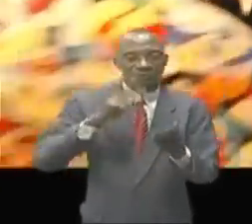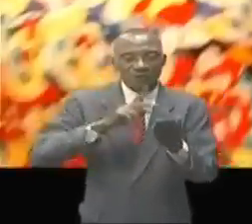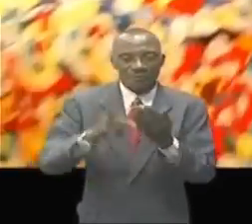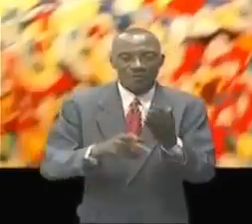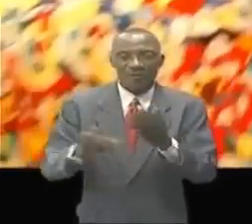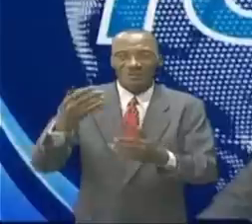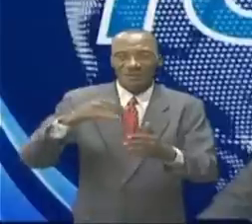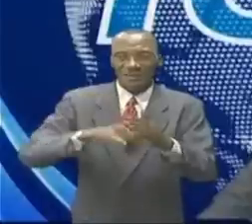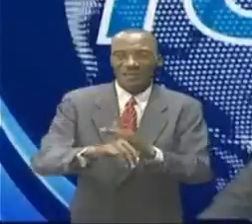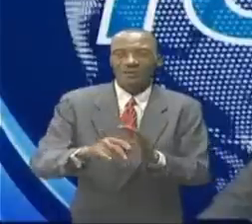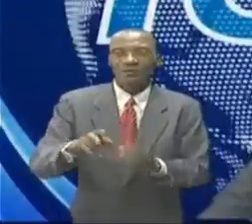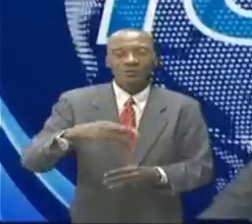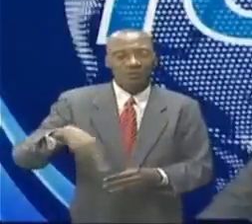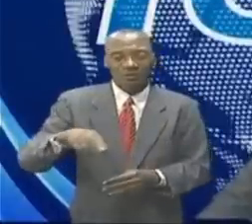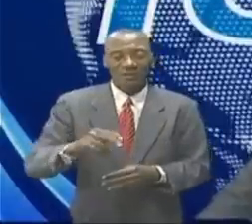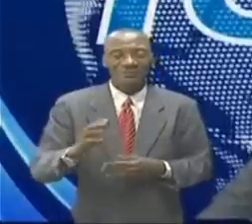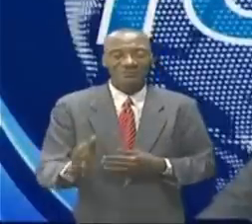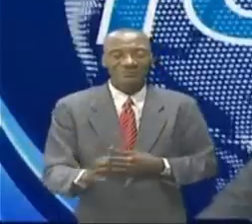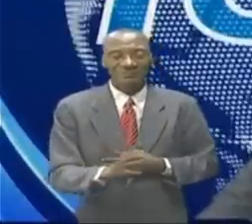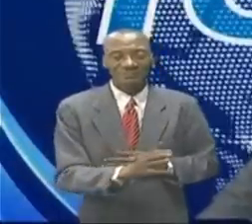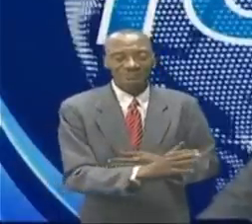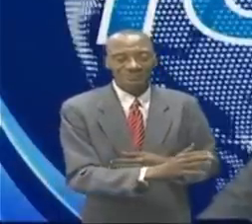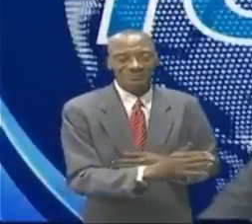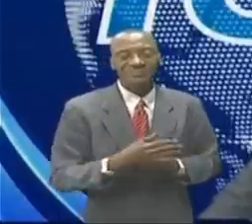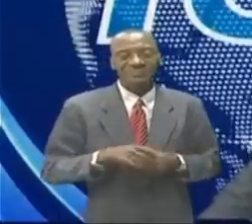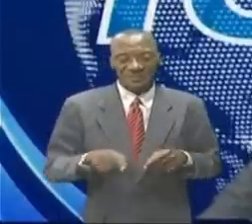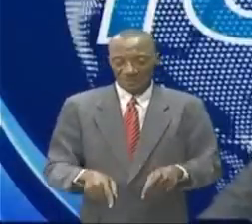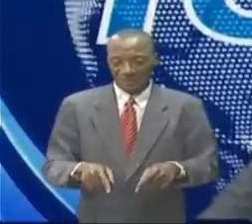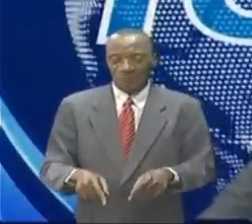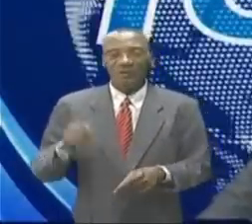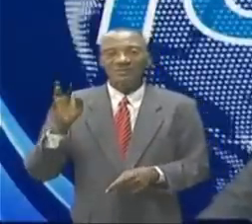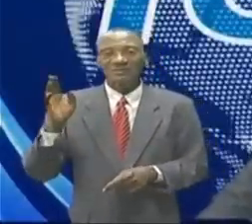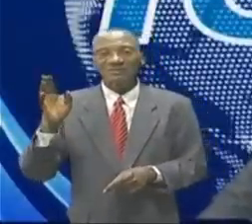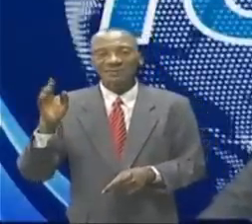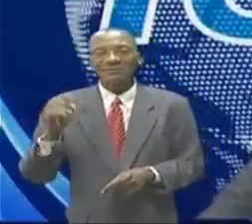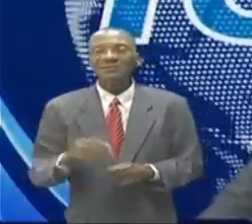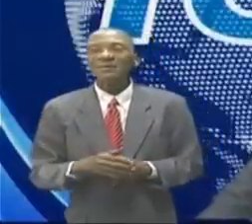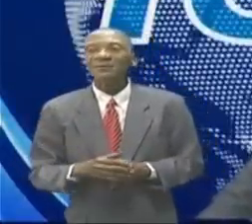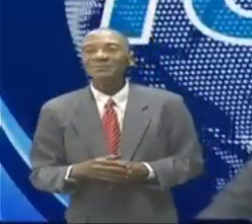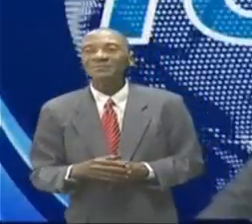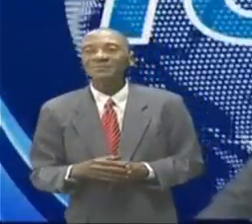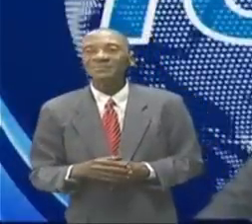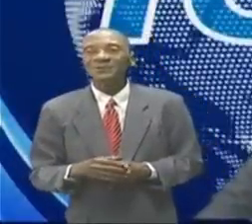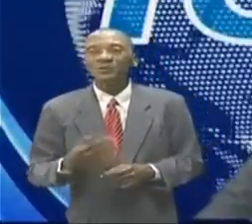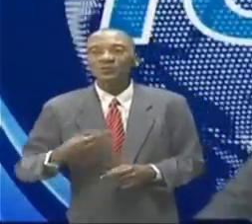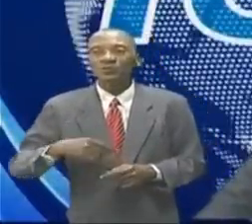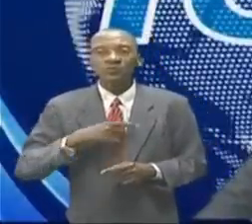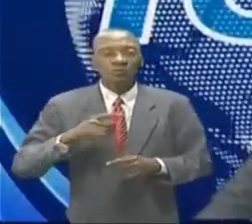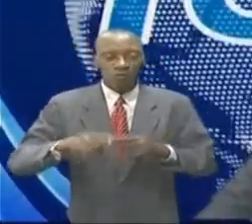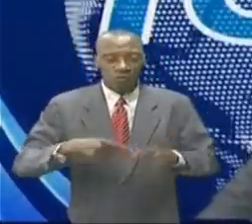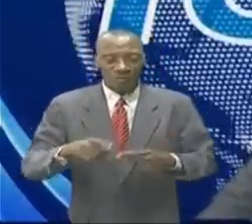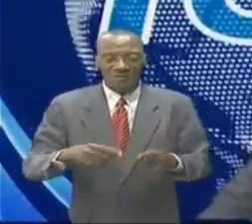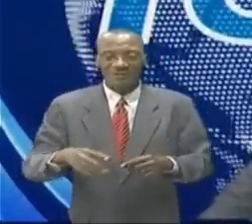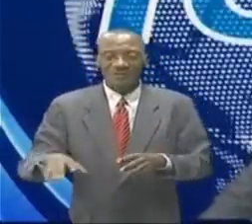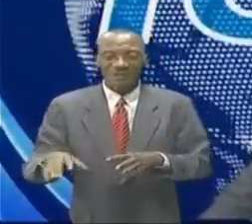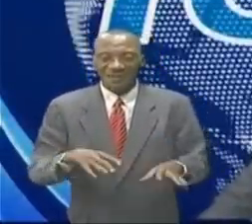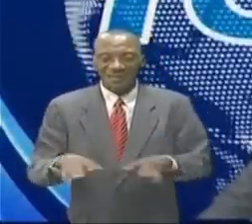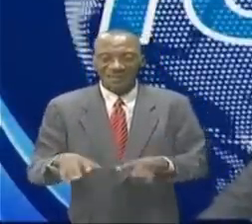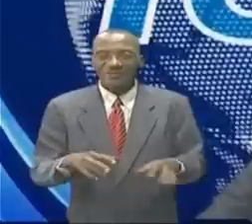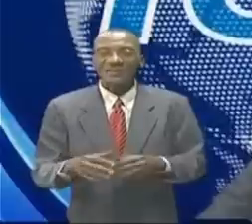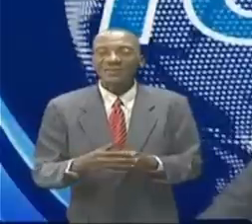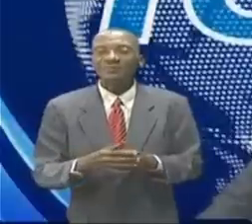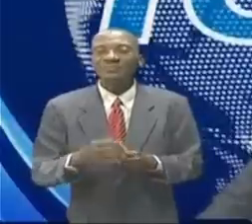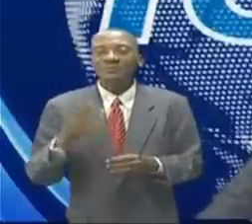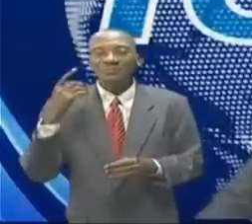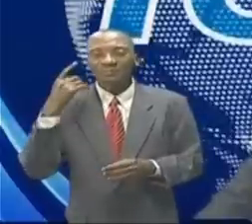d'intégration. De retour à Kinshasa, dépêché par le chef de l'État en Ouganda pour rappeler la position de la République démocratique du